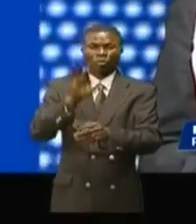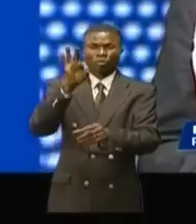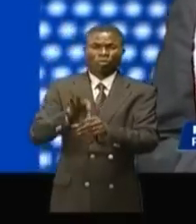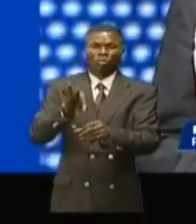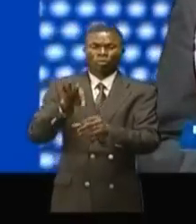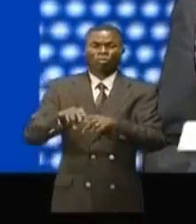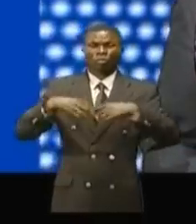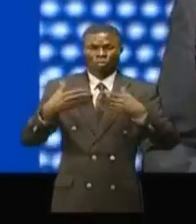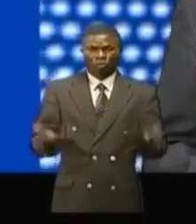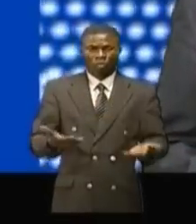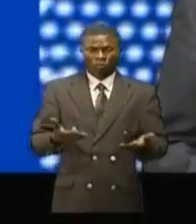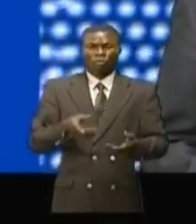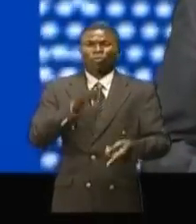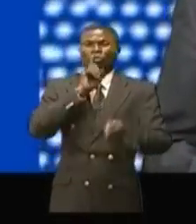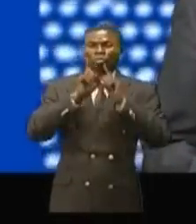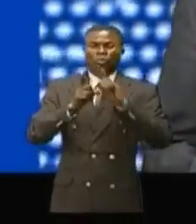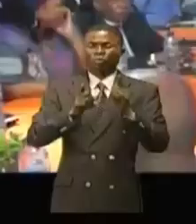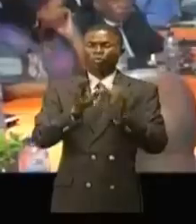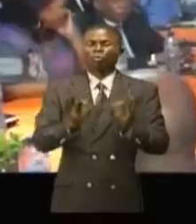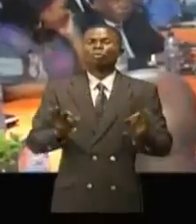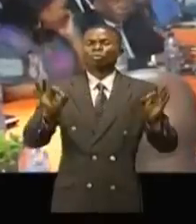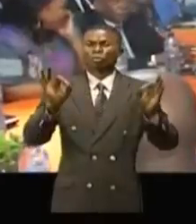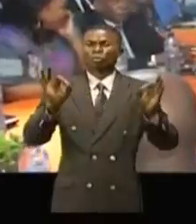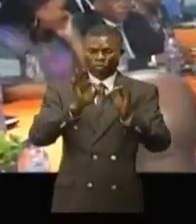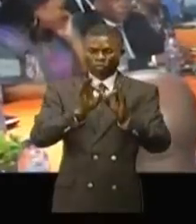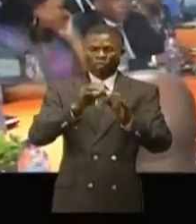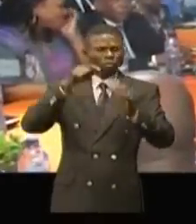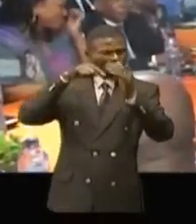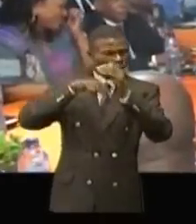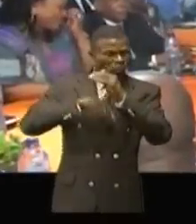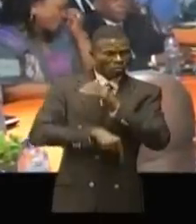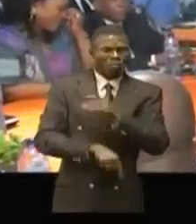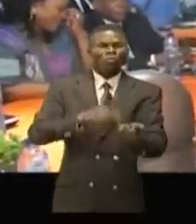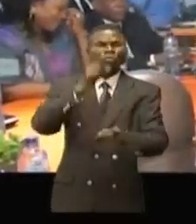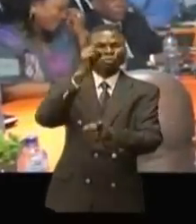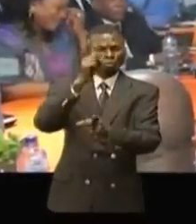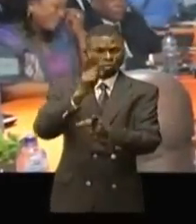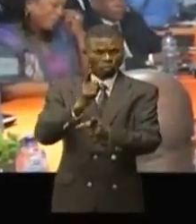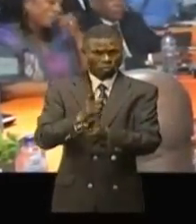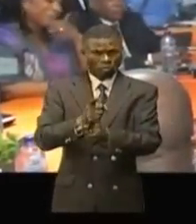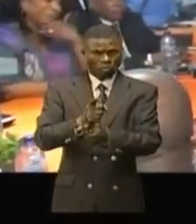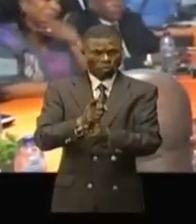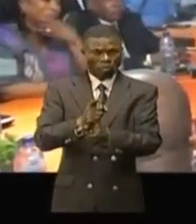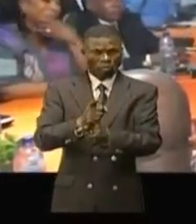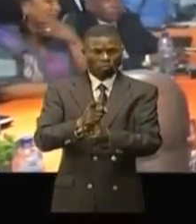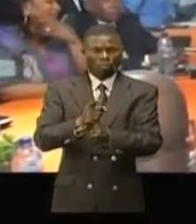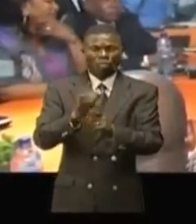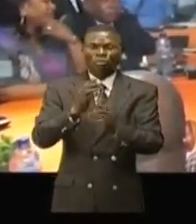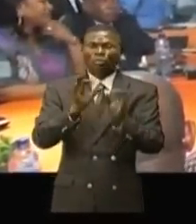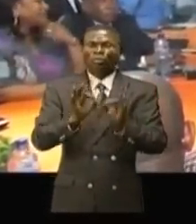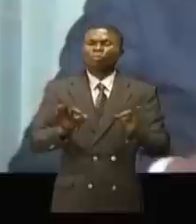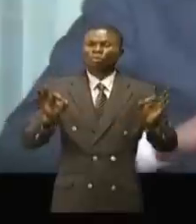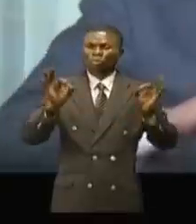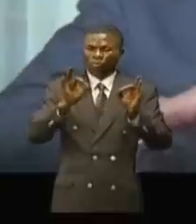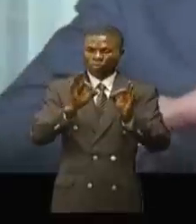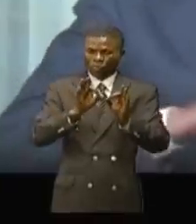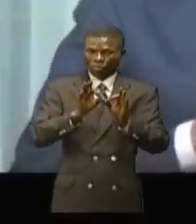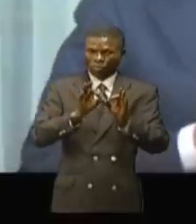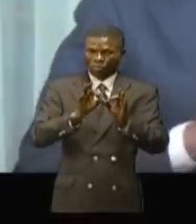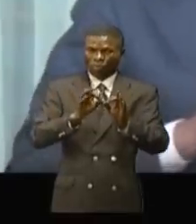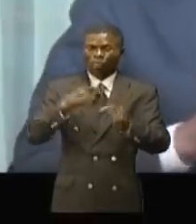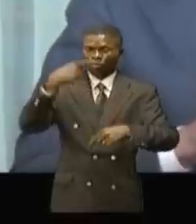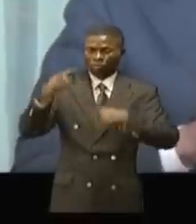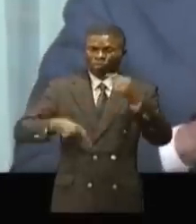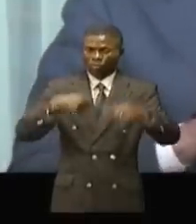électorale. Des échanges francs, profonds, sincères, fructueux ont émaillé les